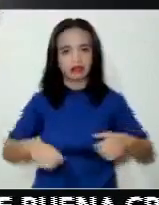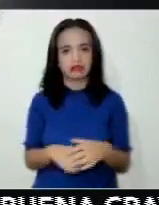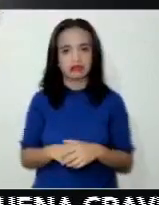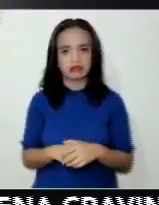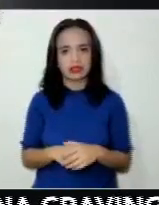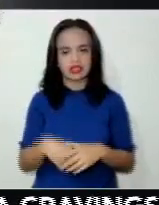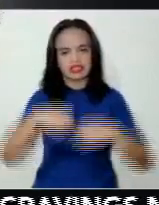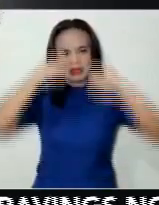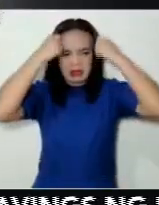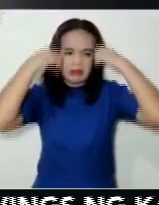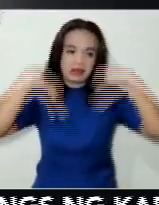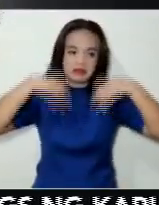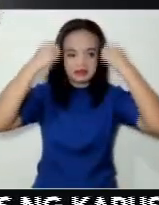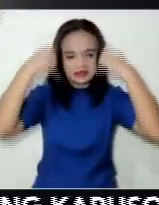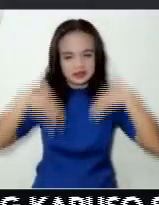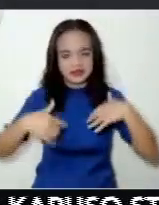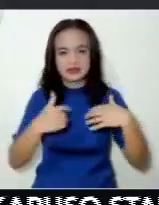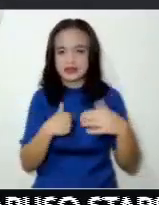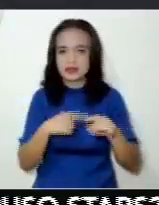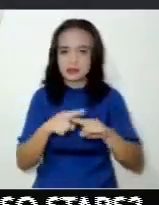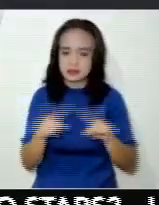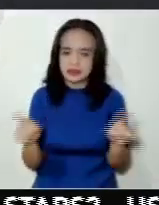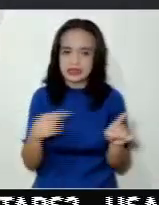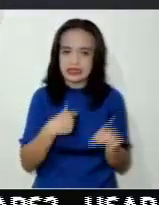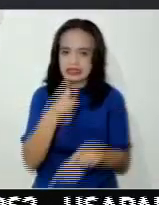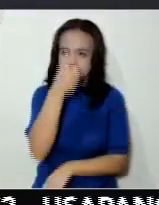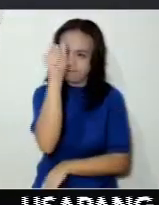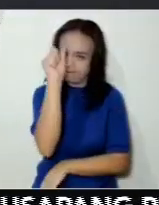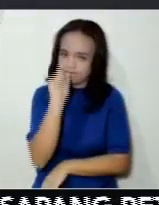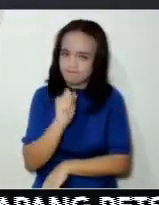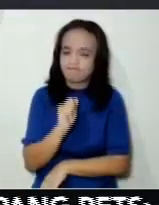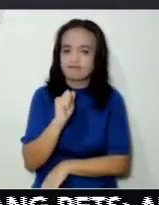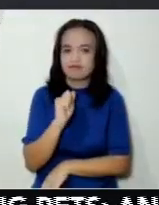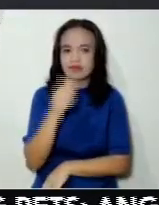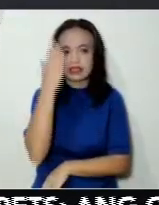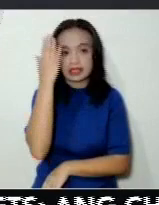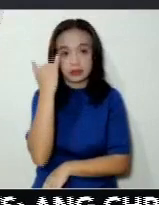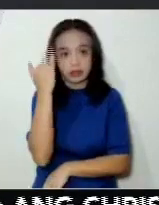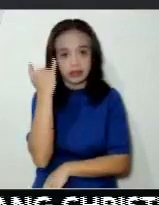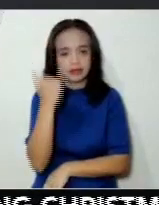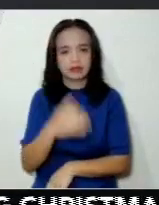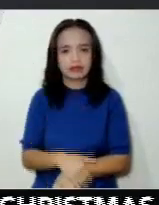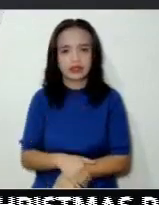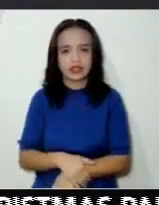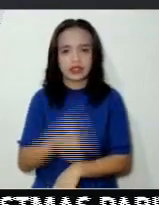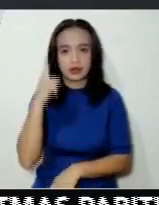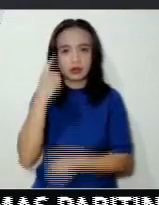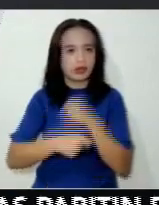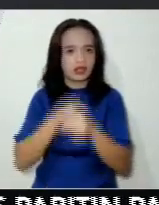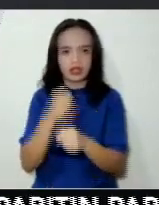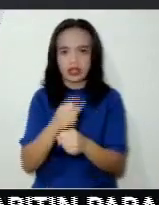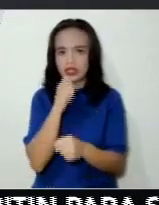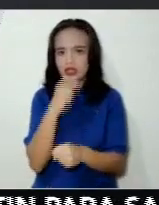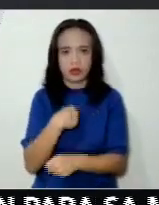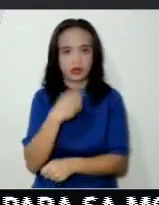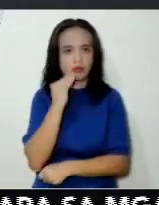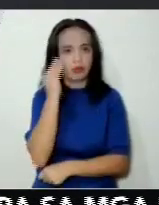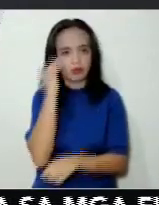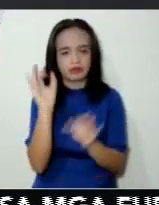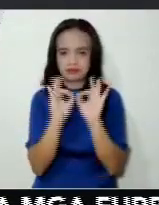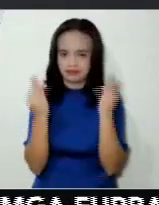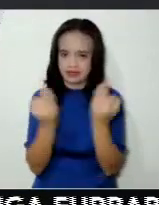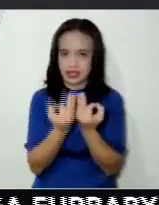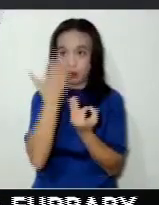eh. Pero tinis ko kasi isang taon na ako hindi umuwi sa pamilya ko kasi may trabaho ako